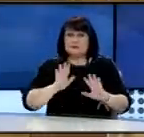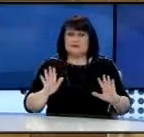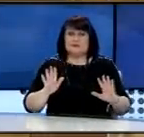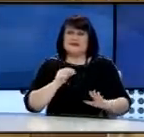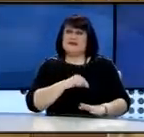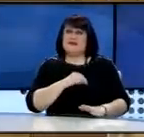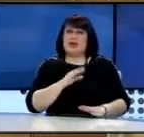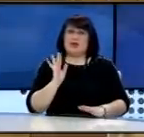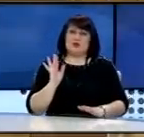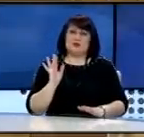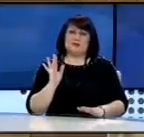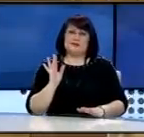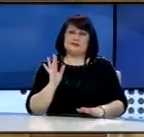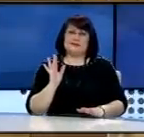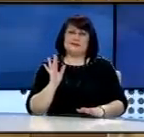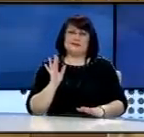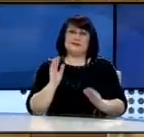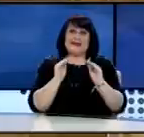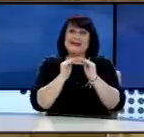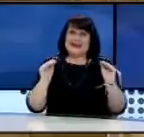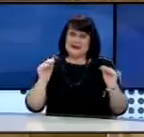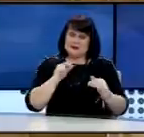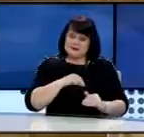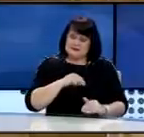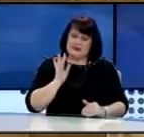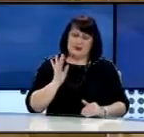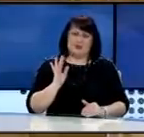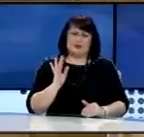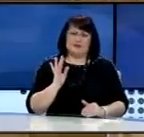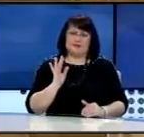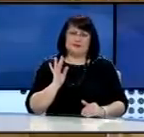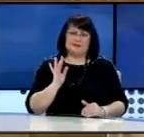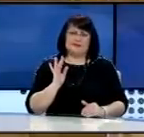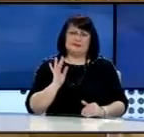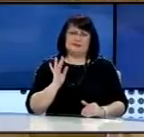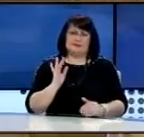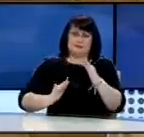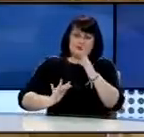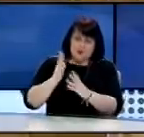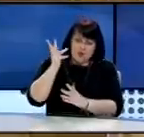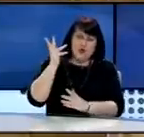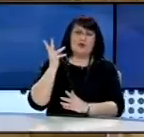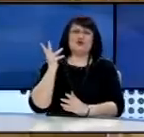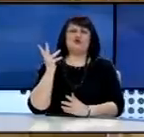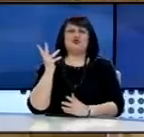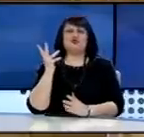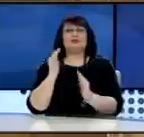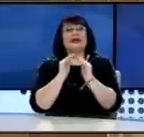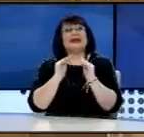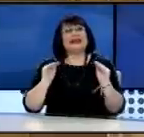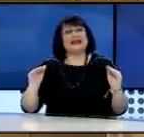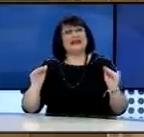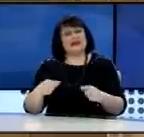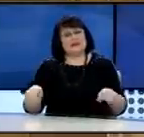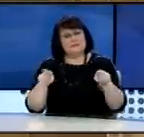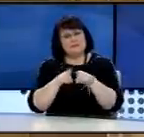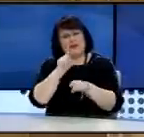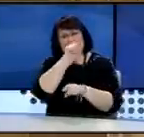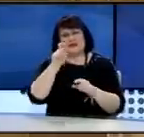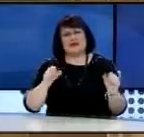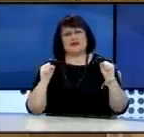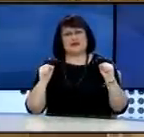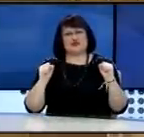για το συμφέρον της ειρήνης, της προκοπής, της ειρηνικής συμβίωσης των λαών σε